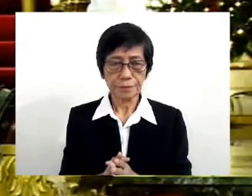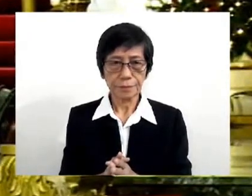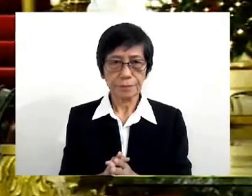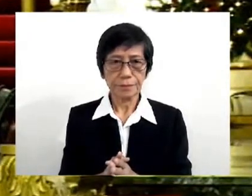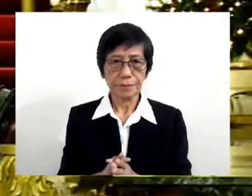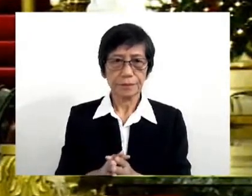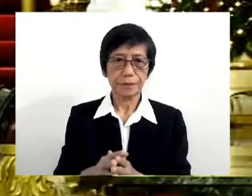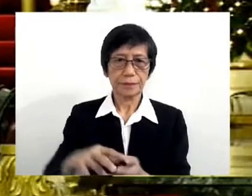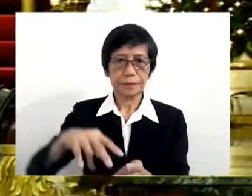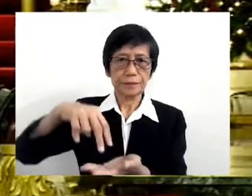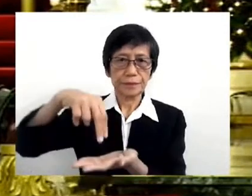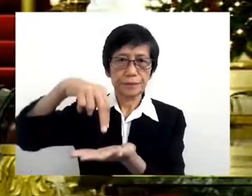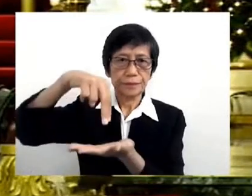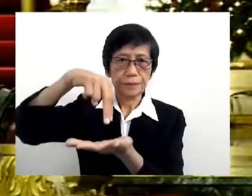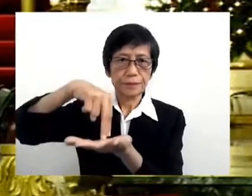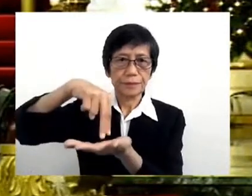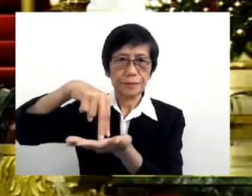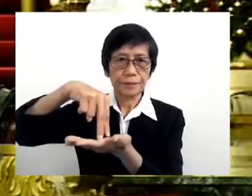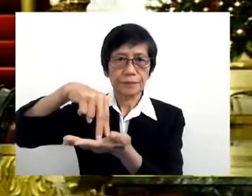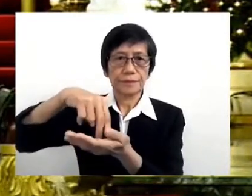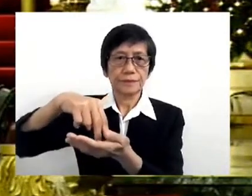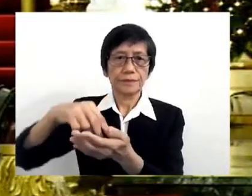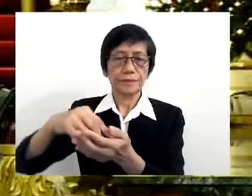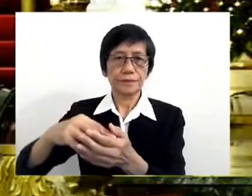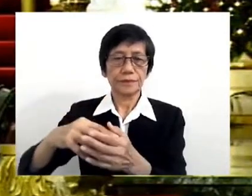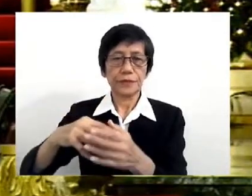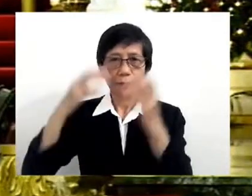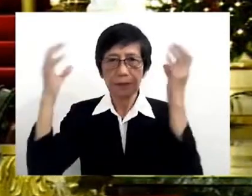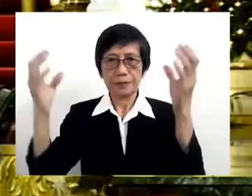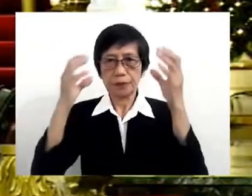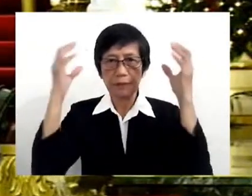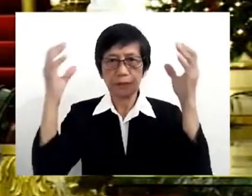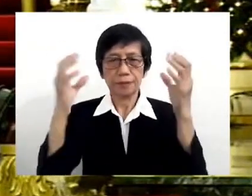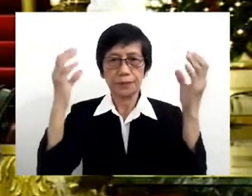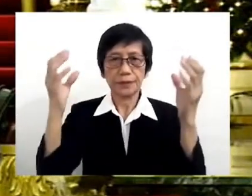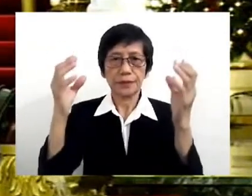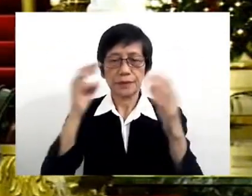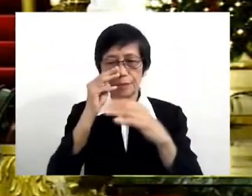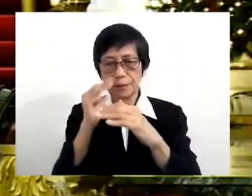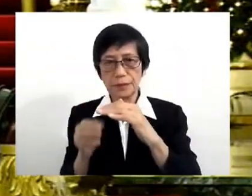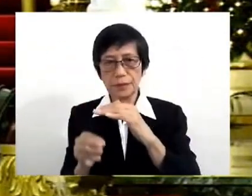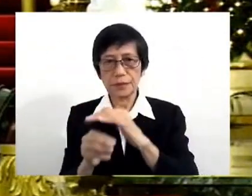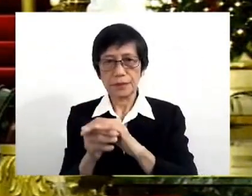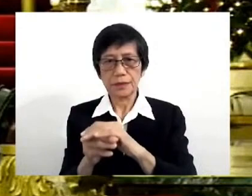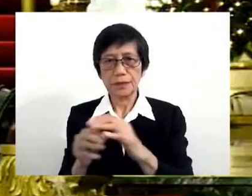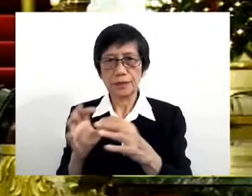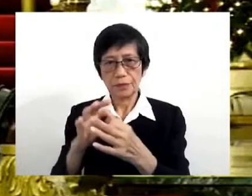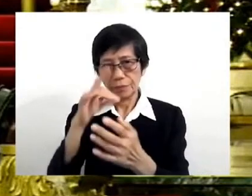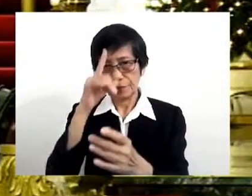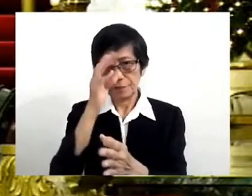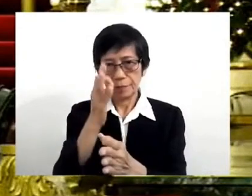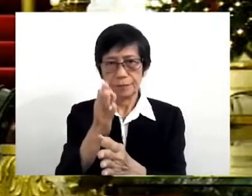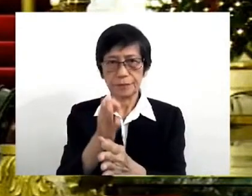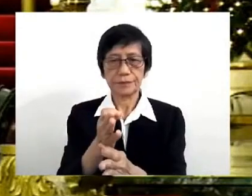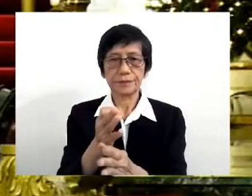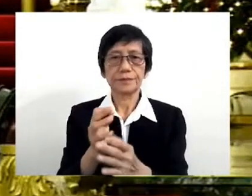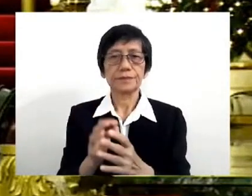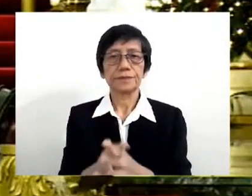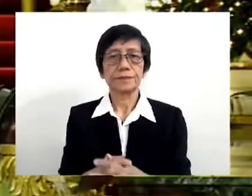Magsitayo ang lahat. Ipagbunyi natin ang misteryo ng pananampalataya.